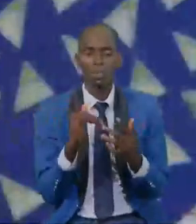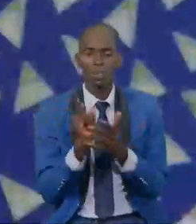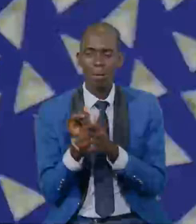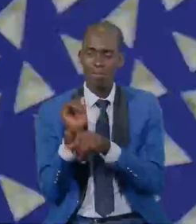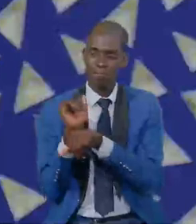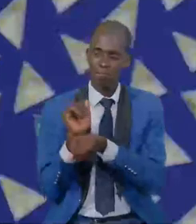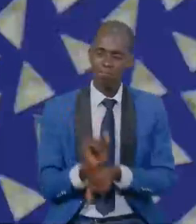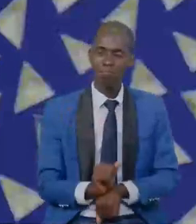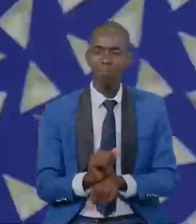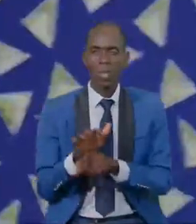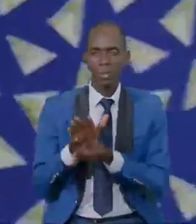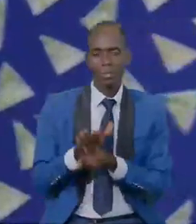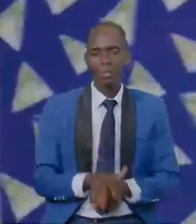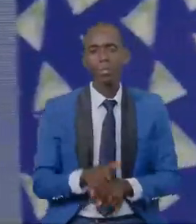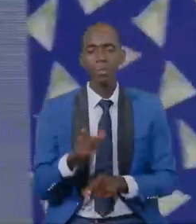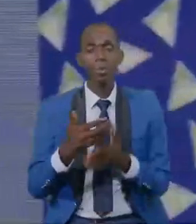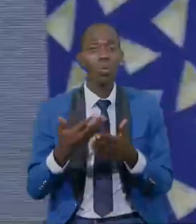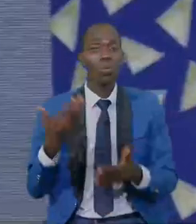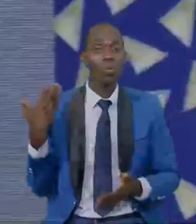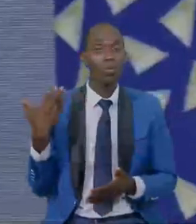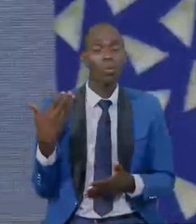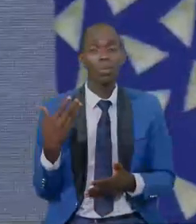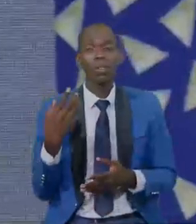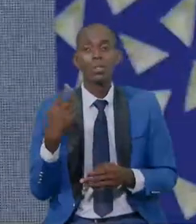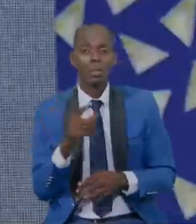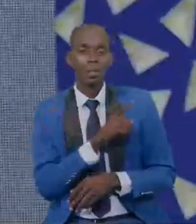L'affranchissement de tous les péchés qui te liaient.